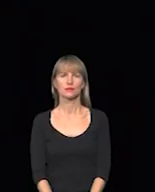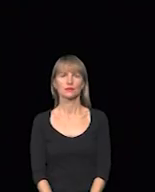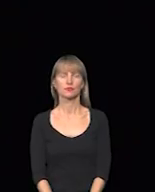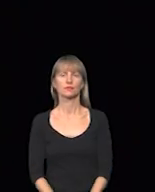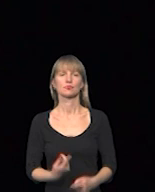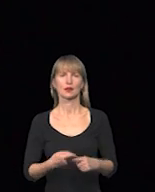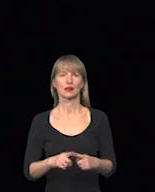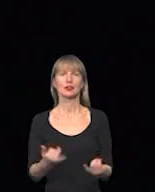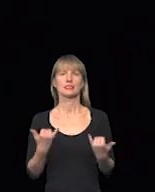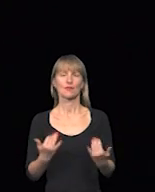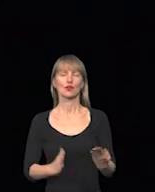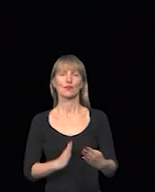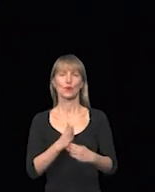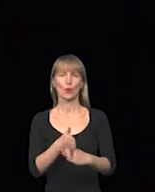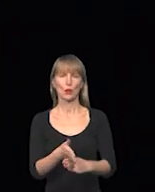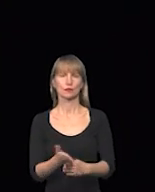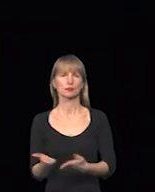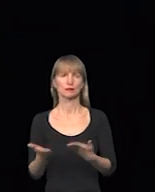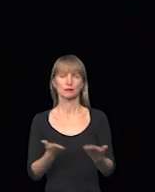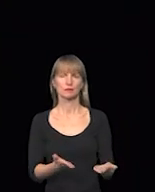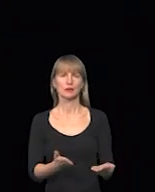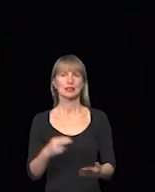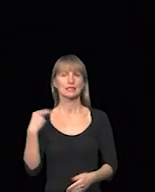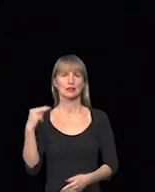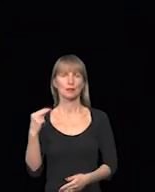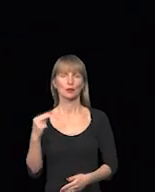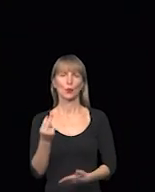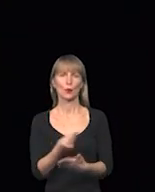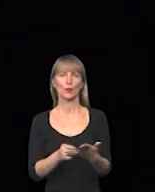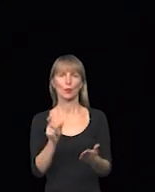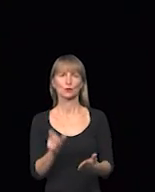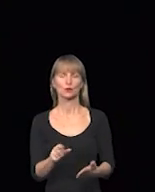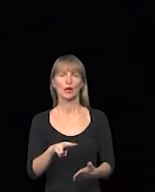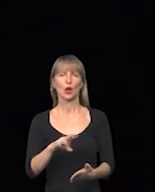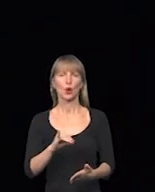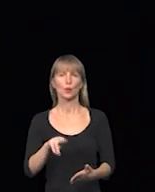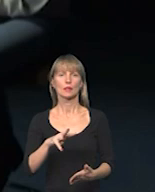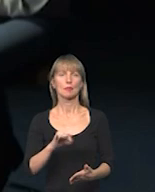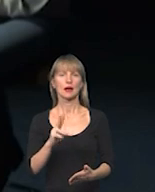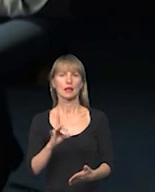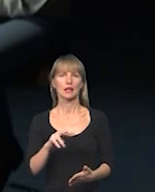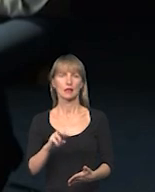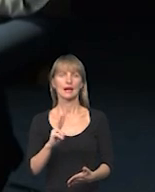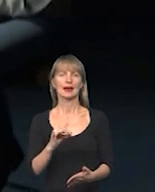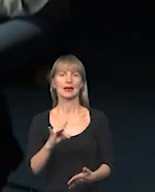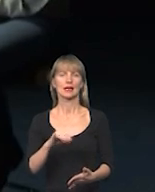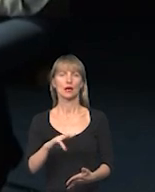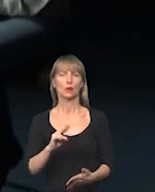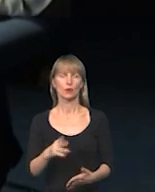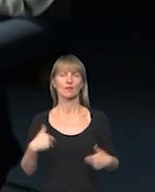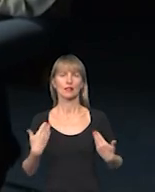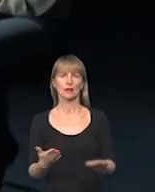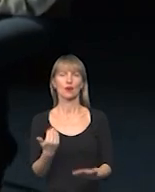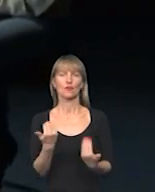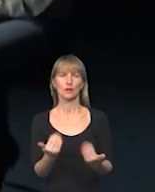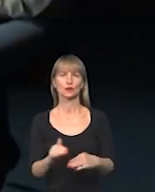Отже, сьогодні в гості до Рефрену завітала запорізька художниця Людмила Кирилюк. Вітаю вас, Людмило. Доброго